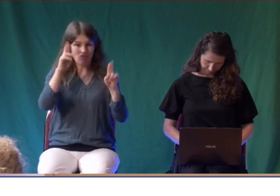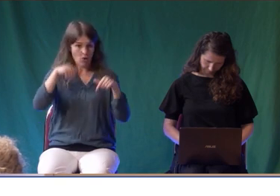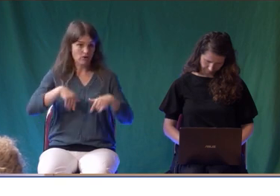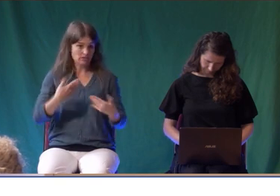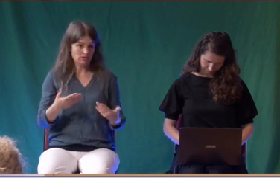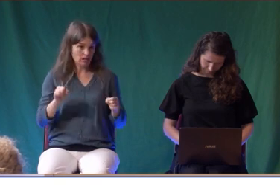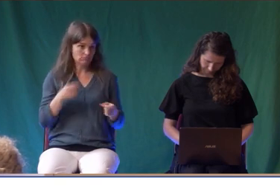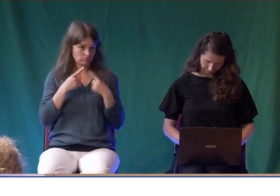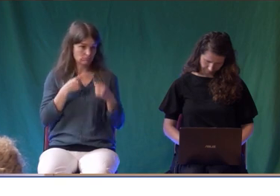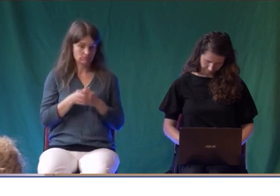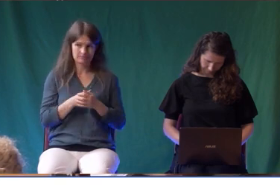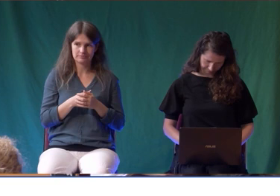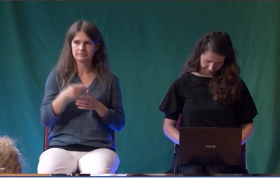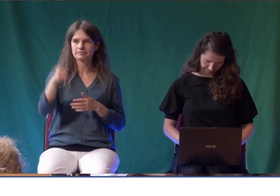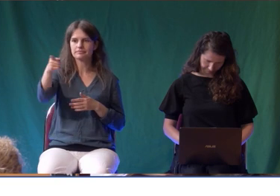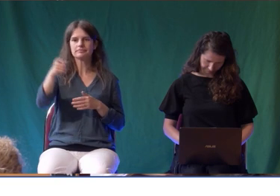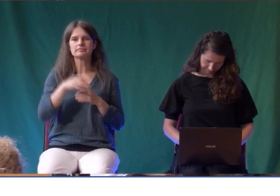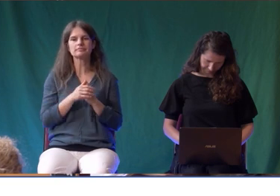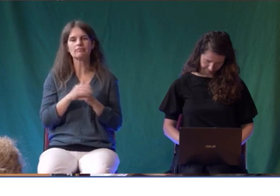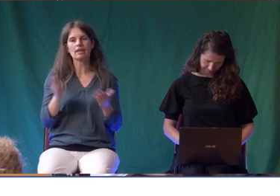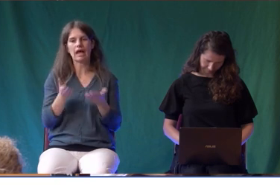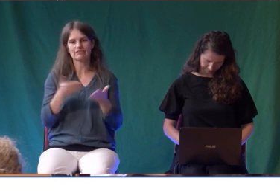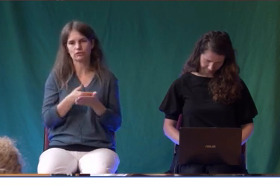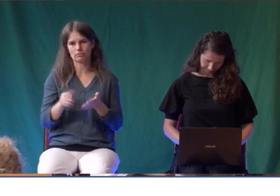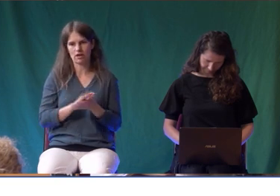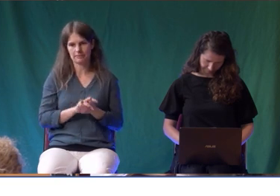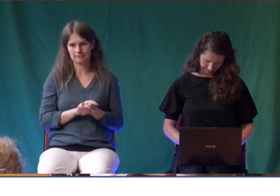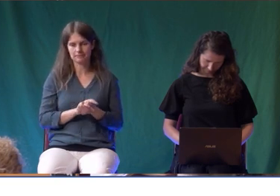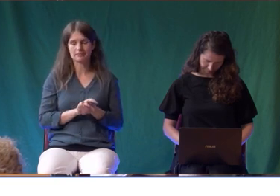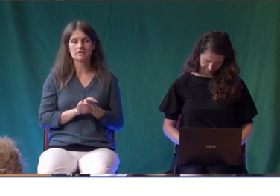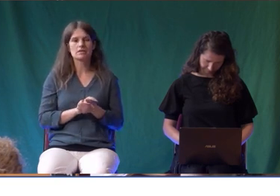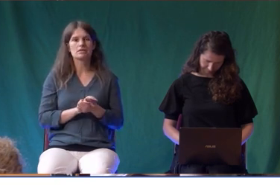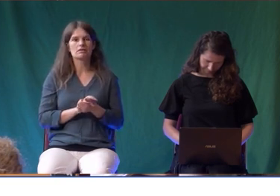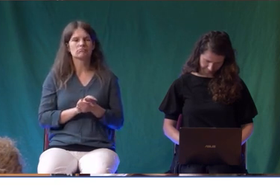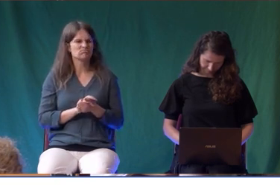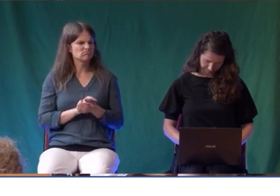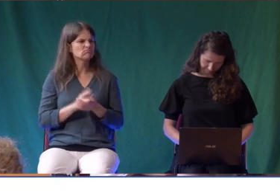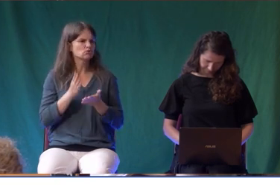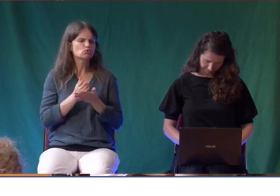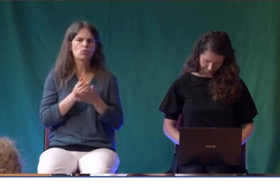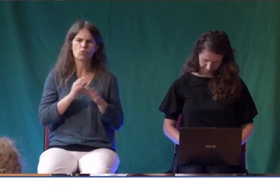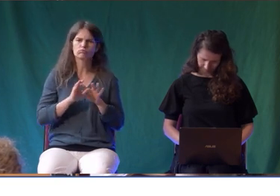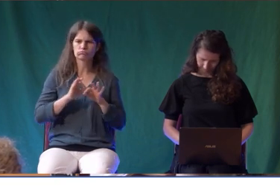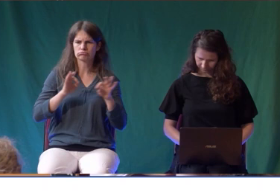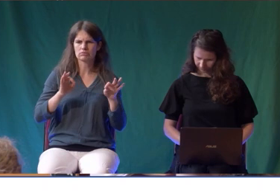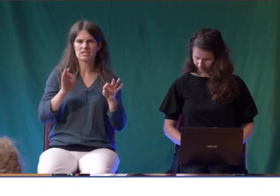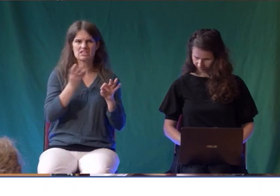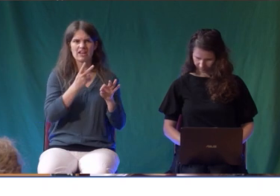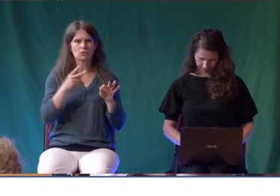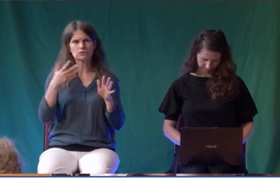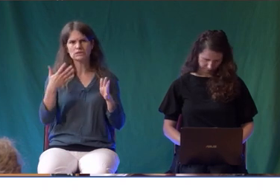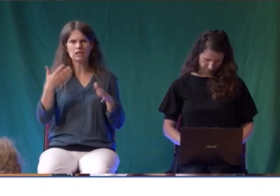es hat es ist schon viel besser geworden 2010 hat man noch oft gehört Eltern mit Behinderung